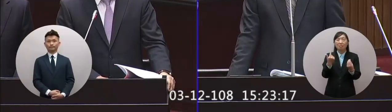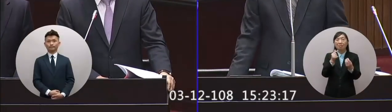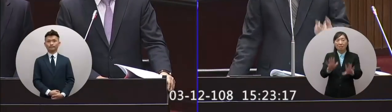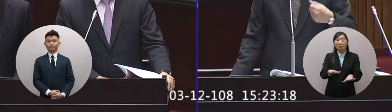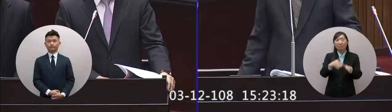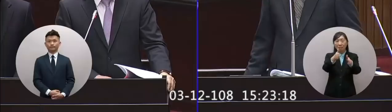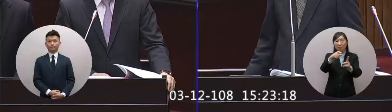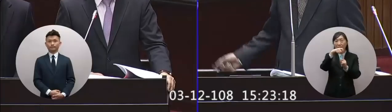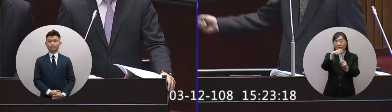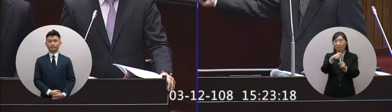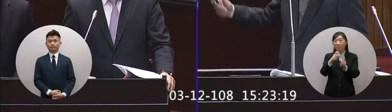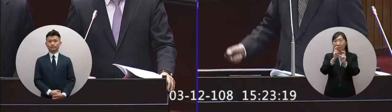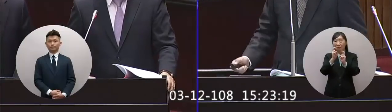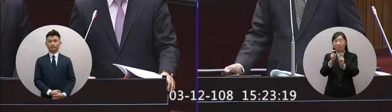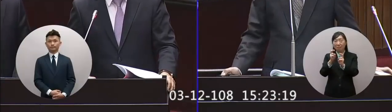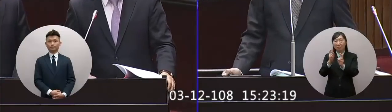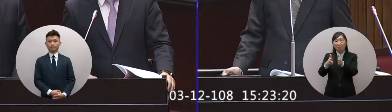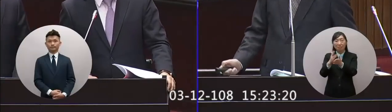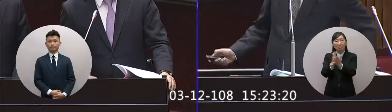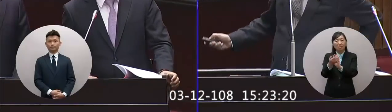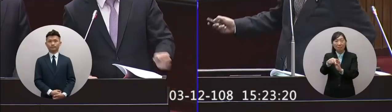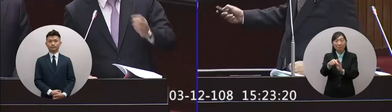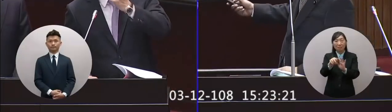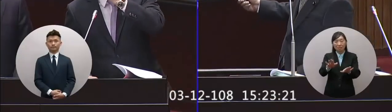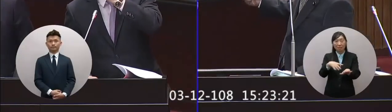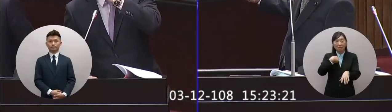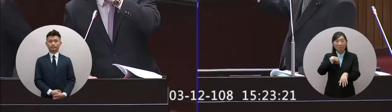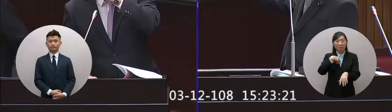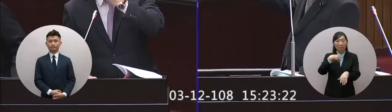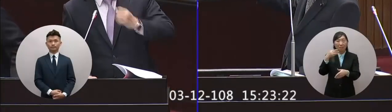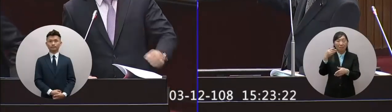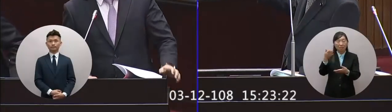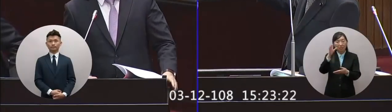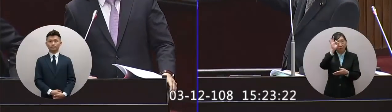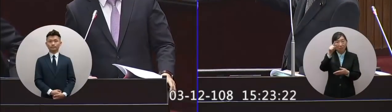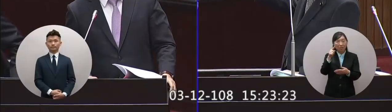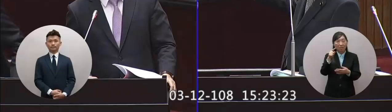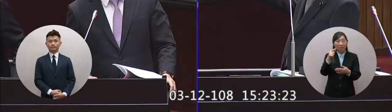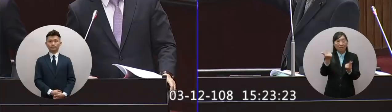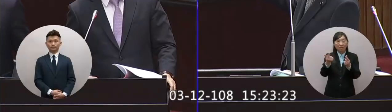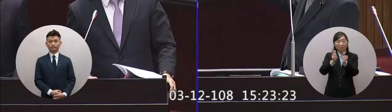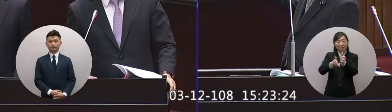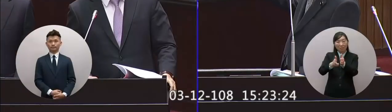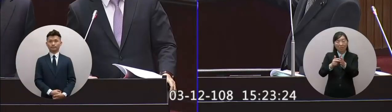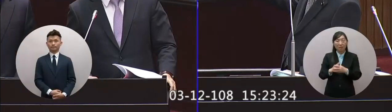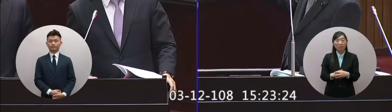运输，大众运输哈，再来看一个数字，大众运输哦，南台铁